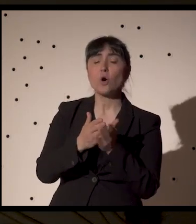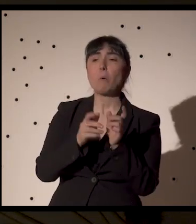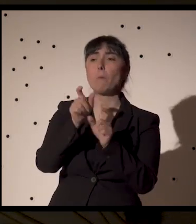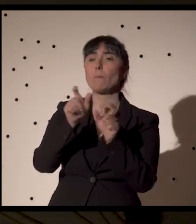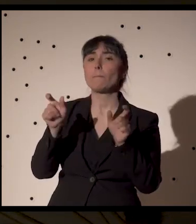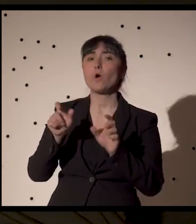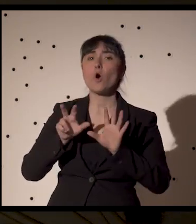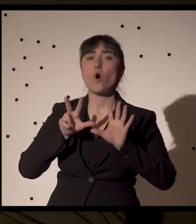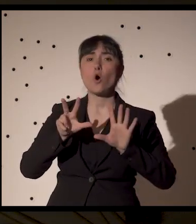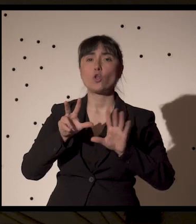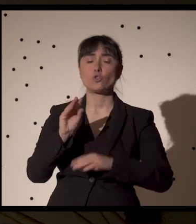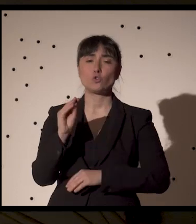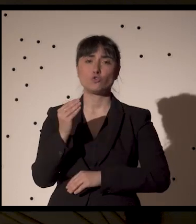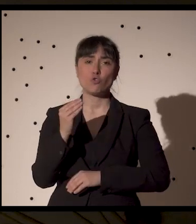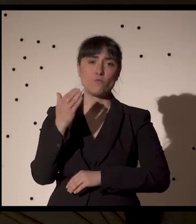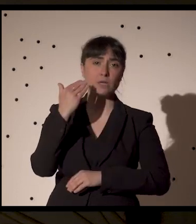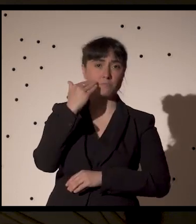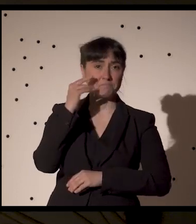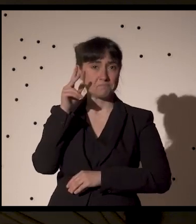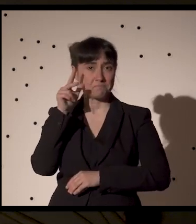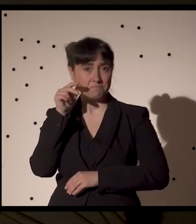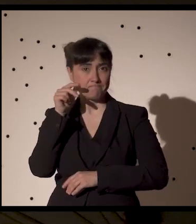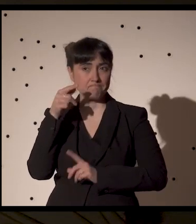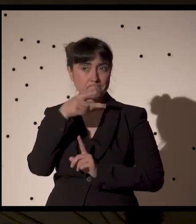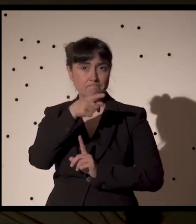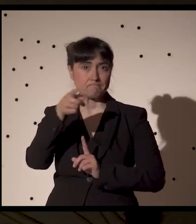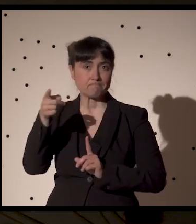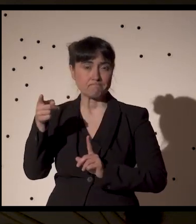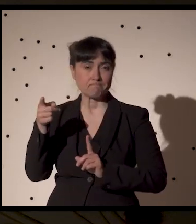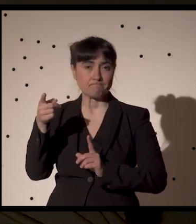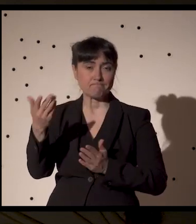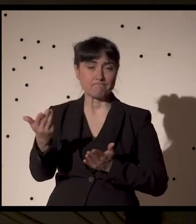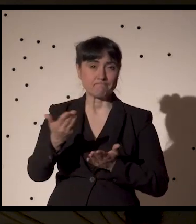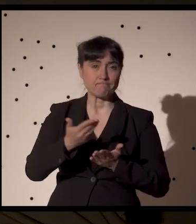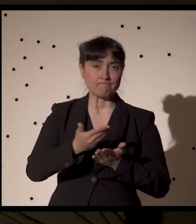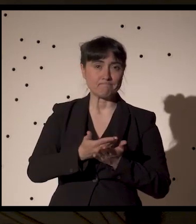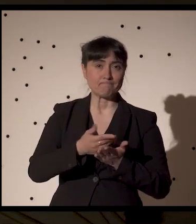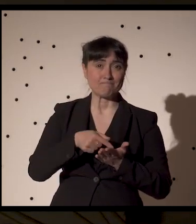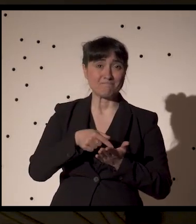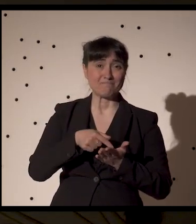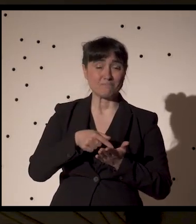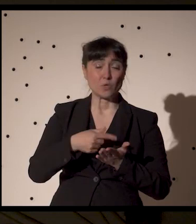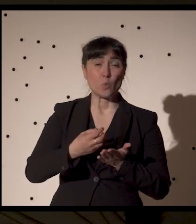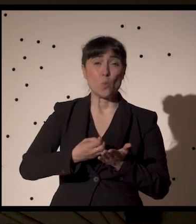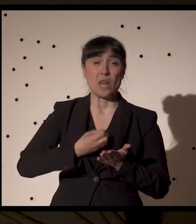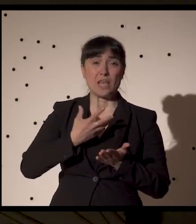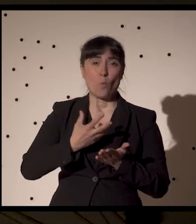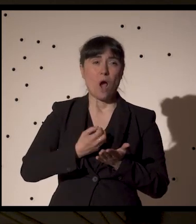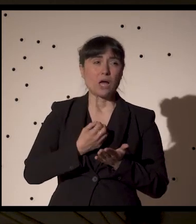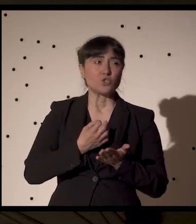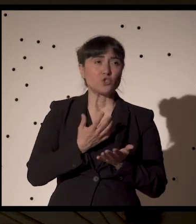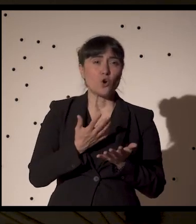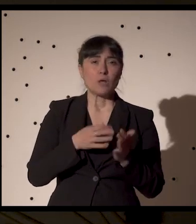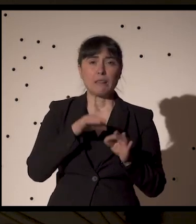attori chiamati a confrontarsi con uno dei linguaggi più fisici